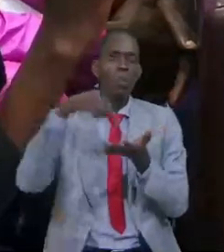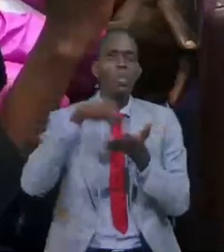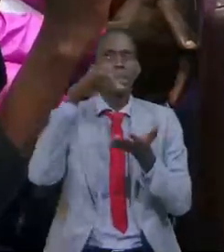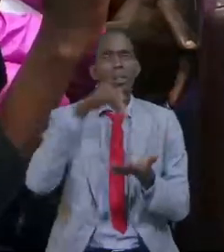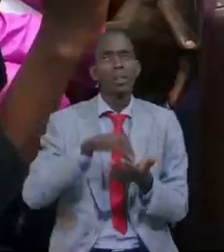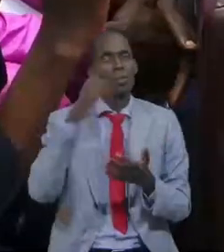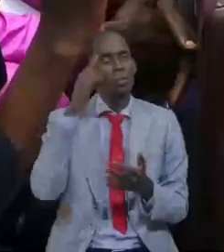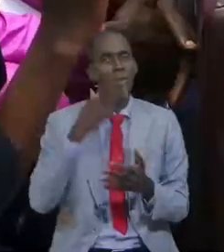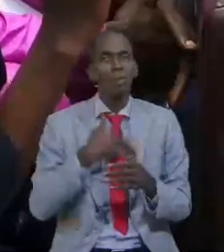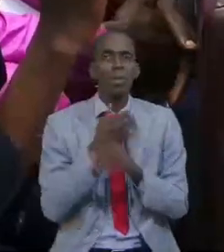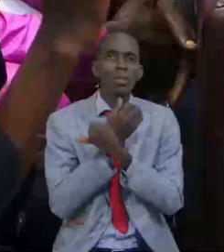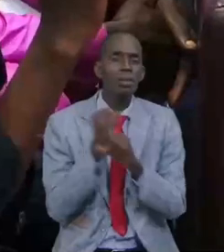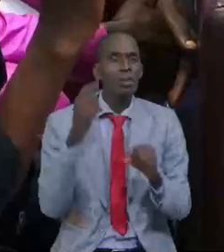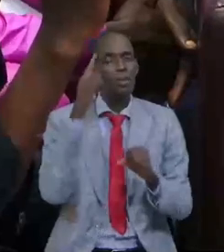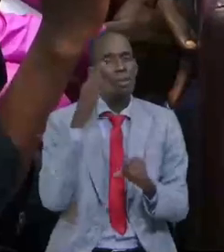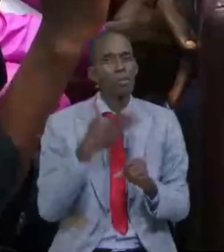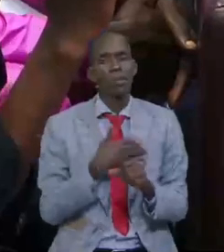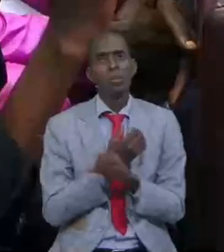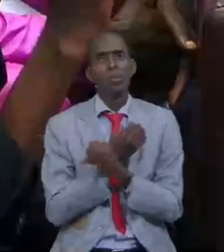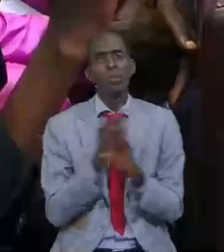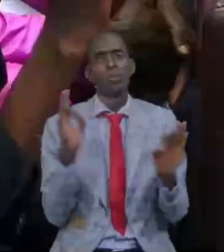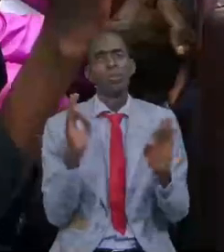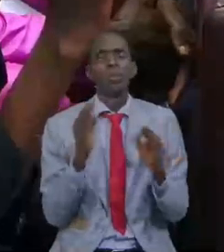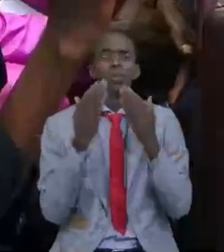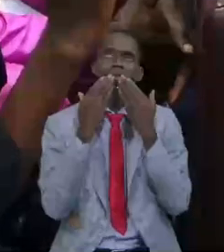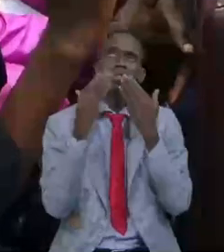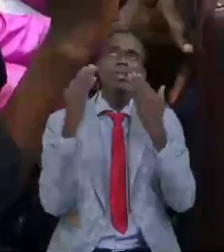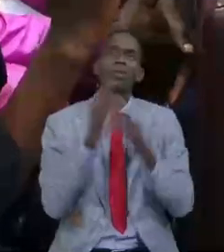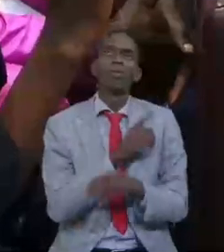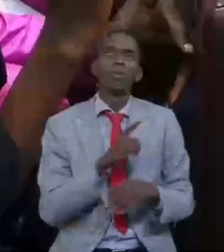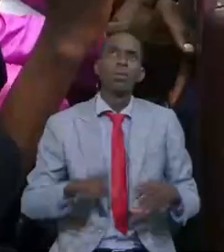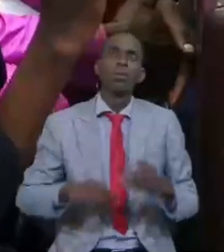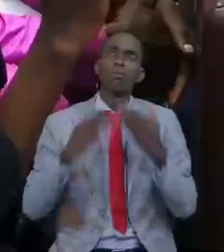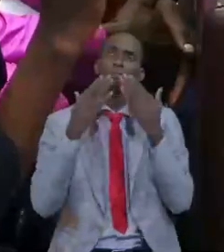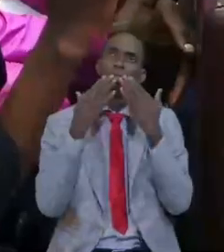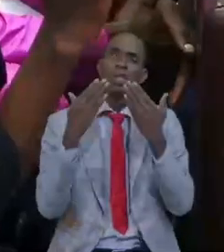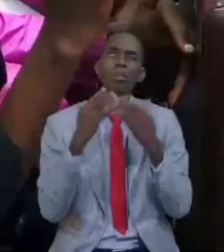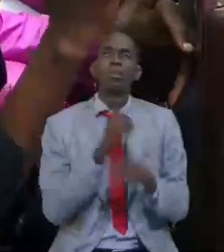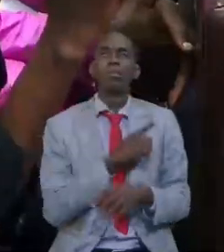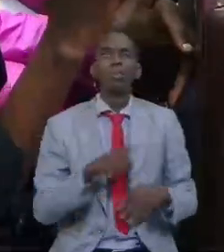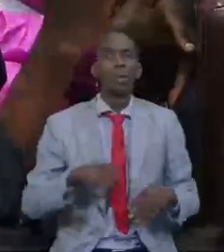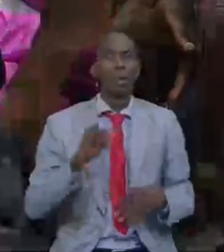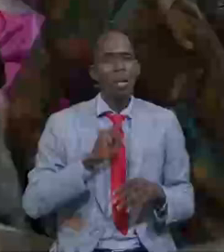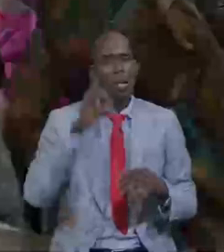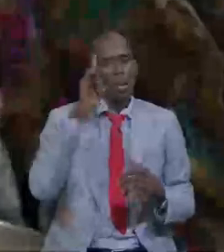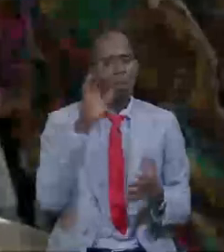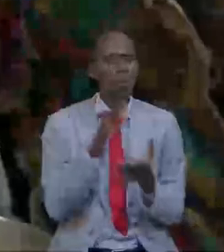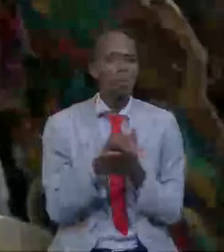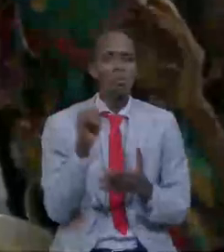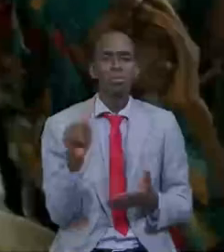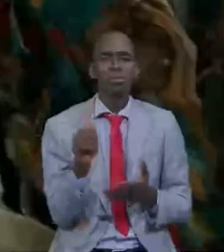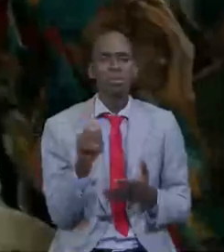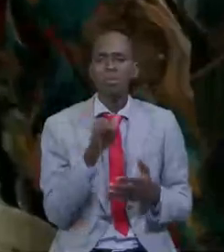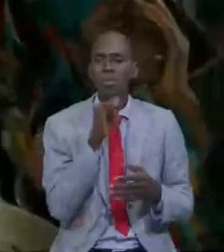salut, ma justification. Merci, Seigneur. Merci, Seigneur. Je crois. Ça ne te prendra pas du temps. Le Dieu